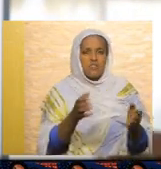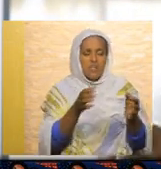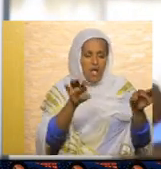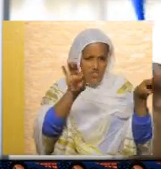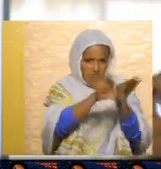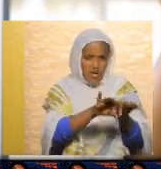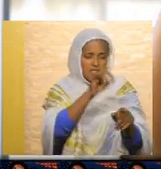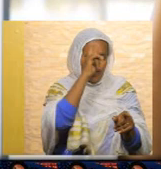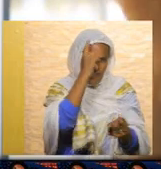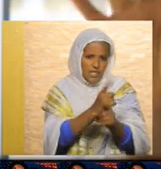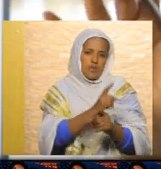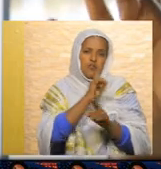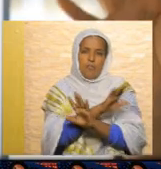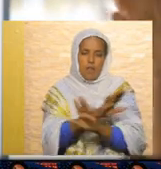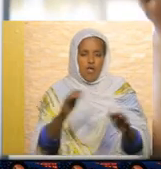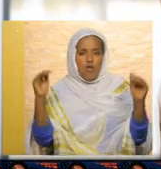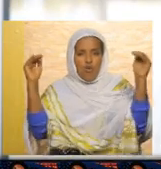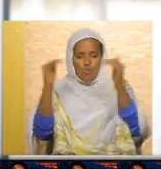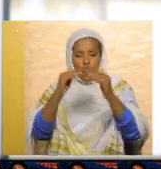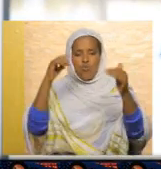እና እኩል የሚለው